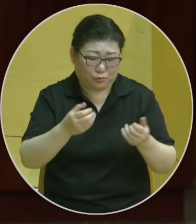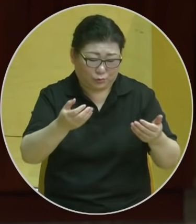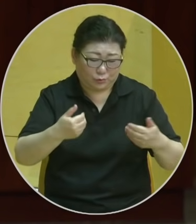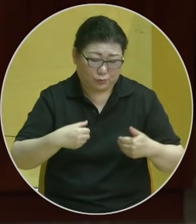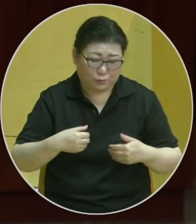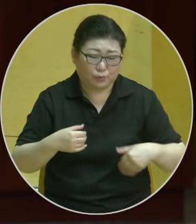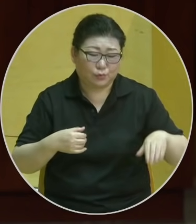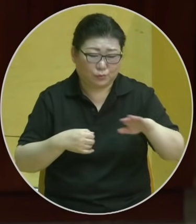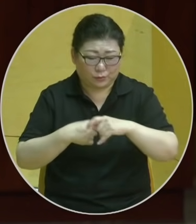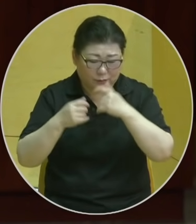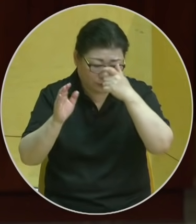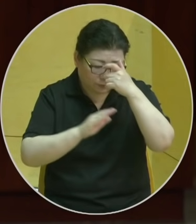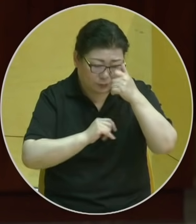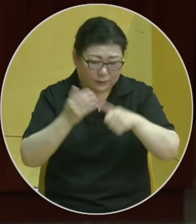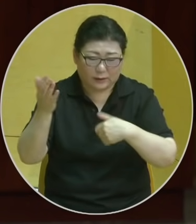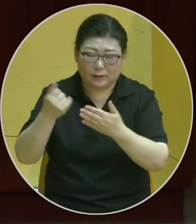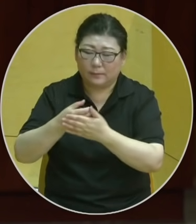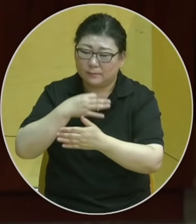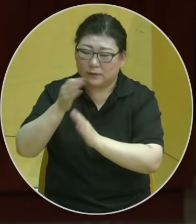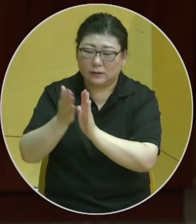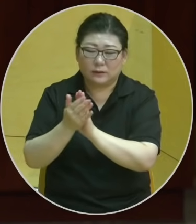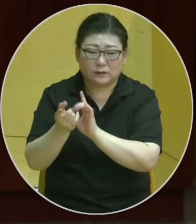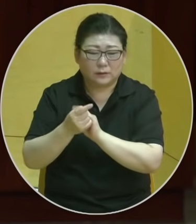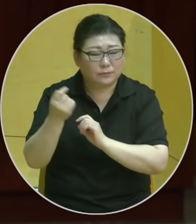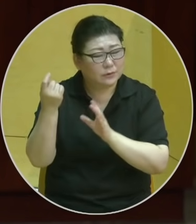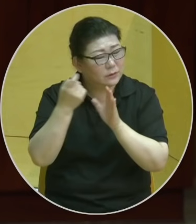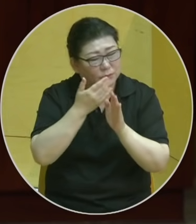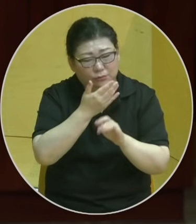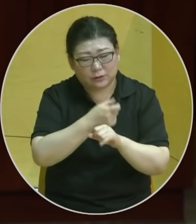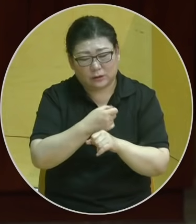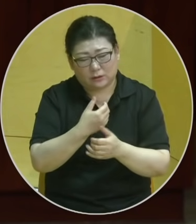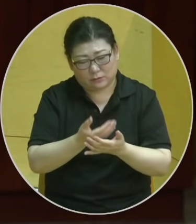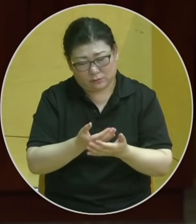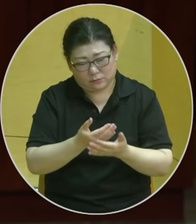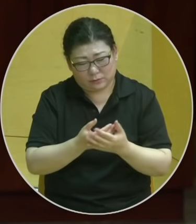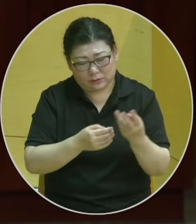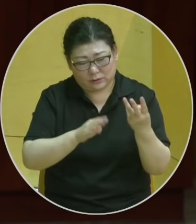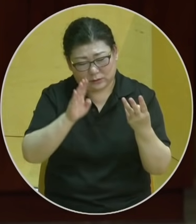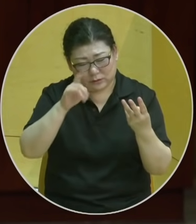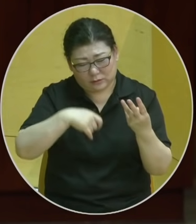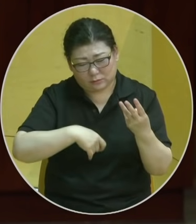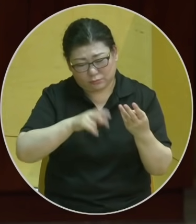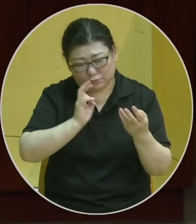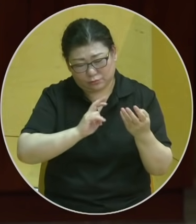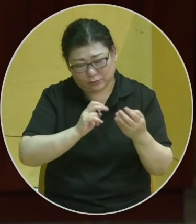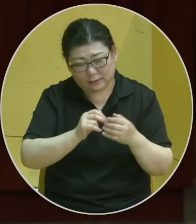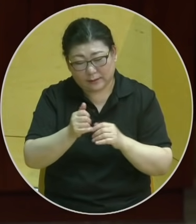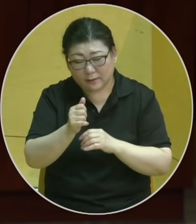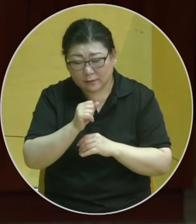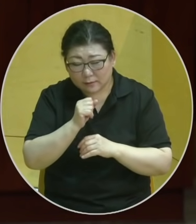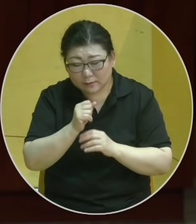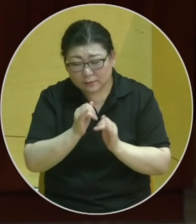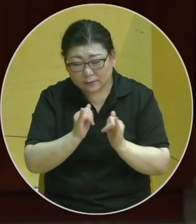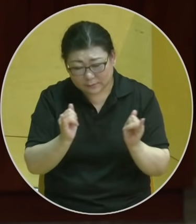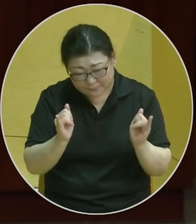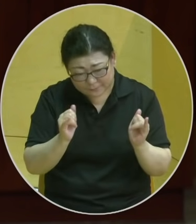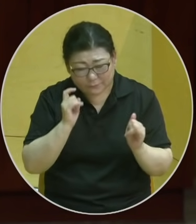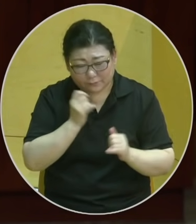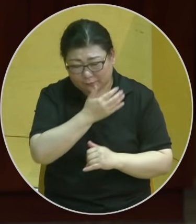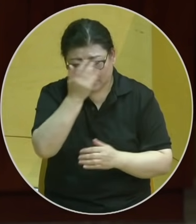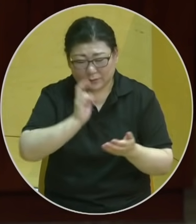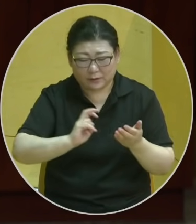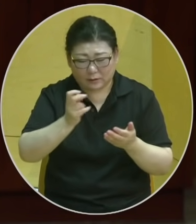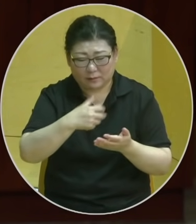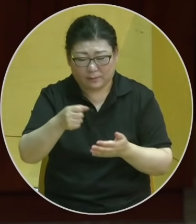하나님의 음성을 직접 들을 수 있도록 하여 주시옵소서. 3부 솔로이스트의 아름다운 찬양을 받으시고 예배를 위하여